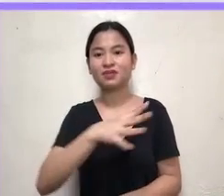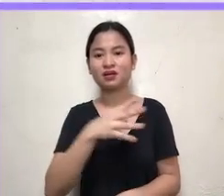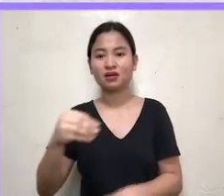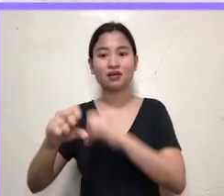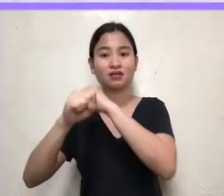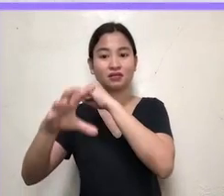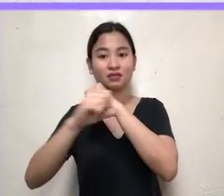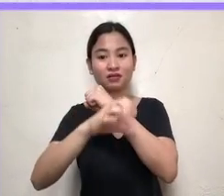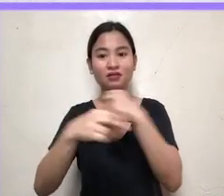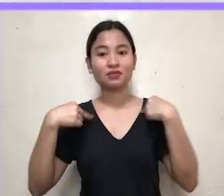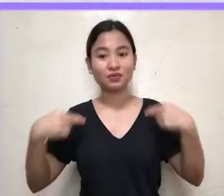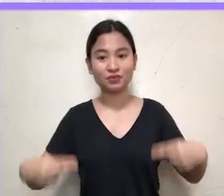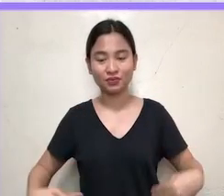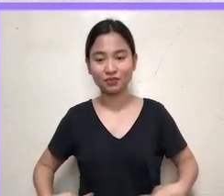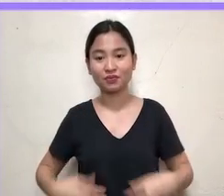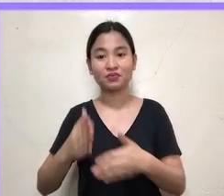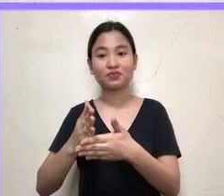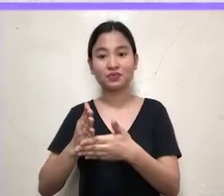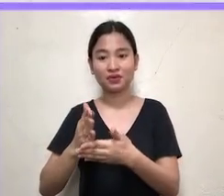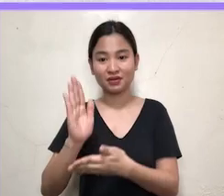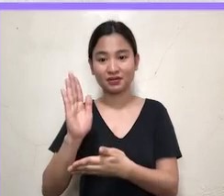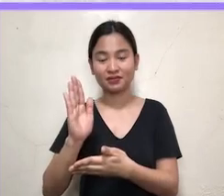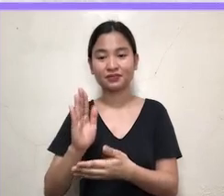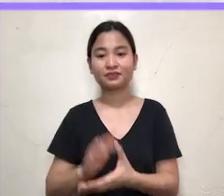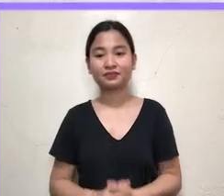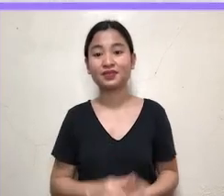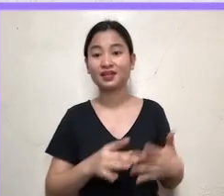puprotekta at magsusulong ng karapatang pantao,